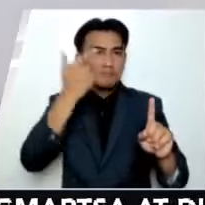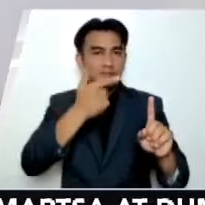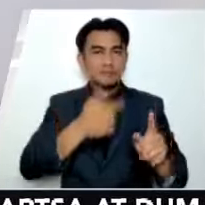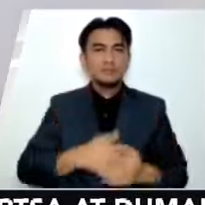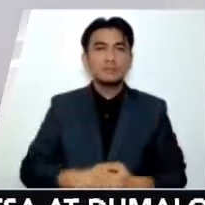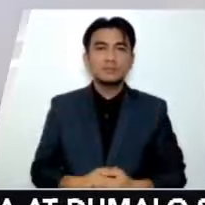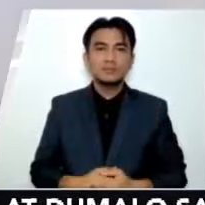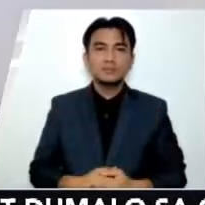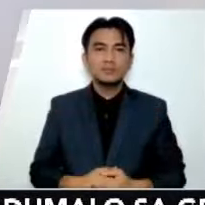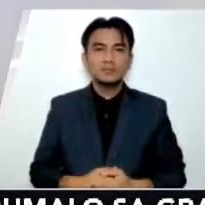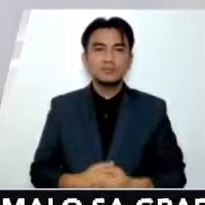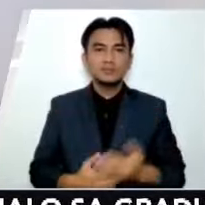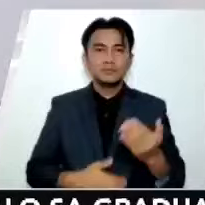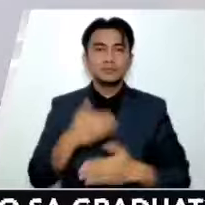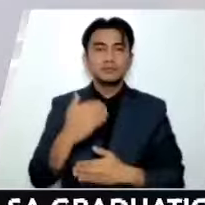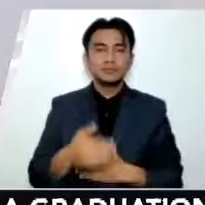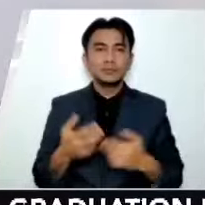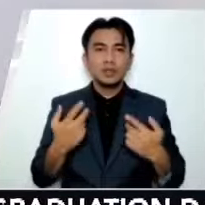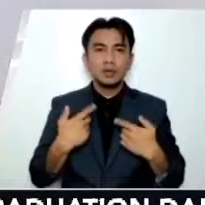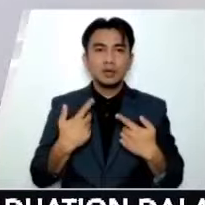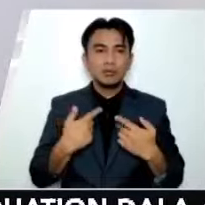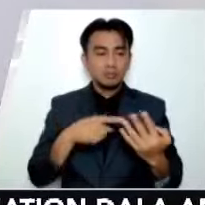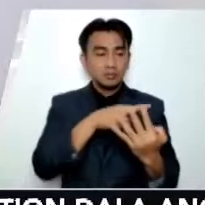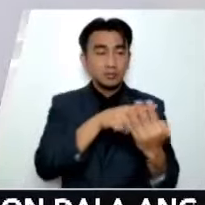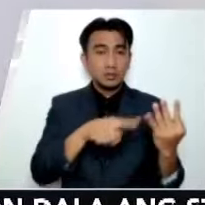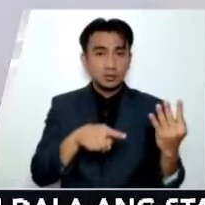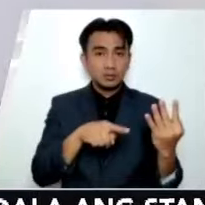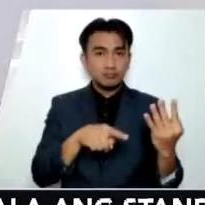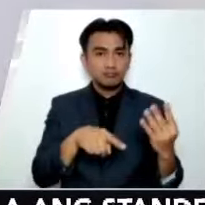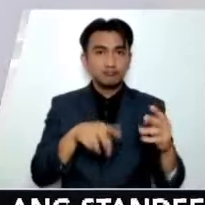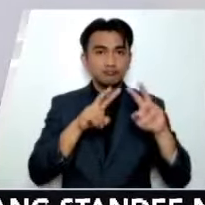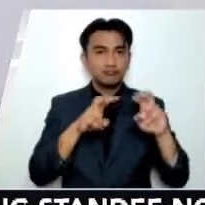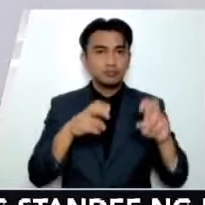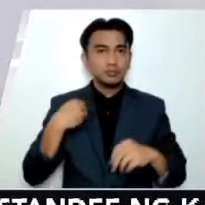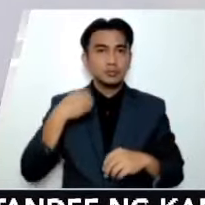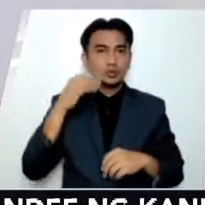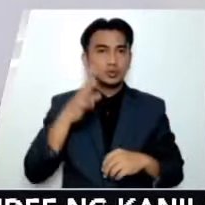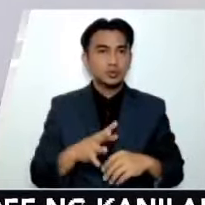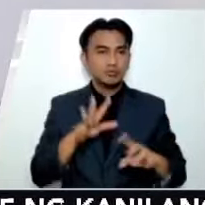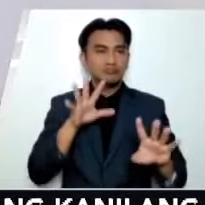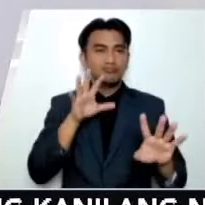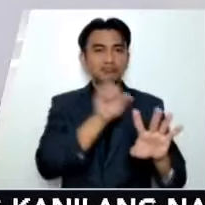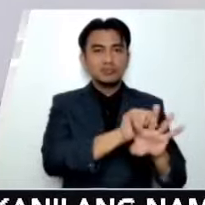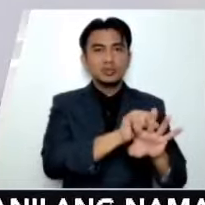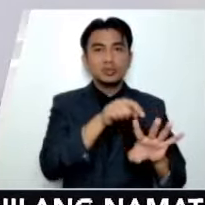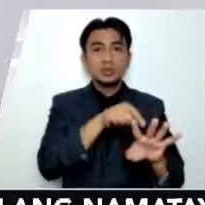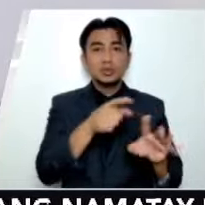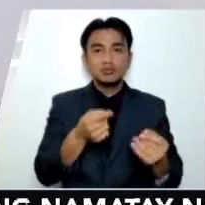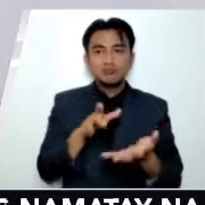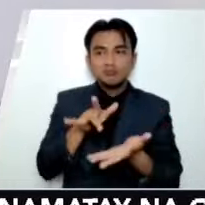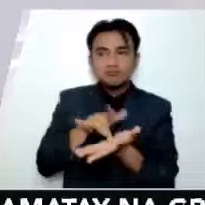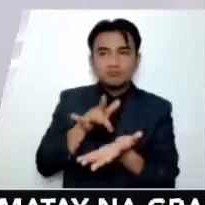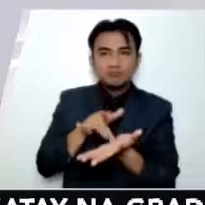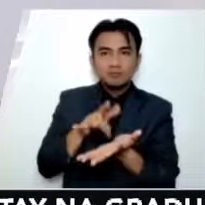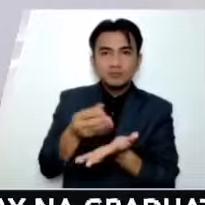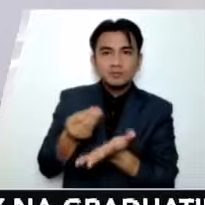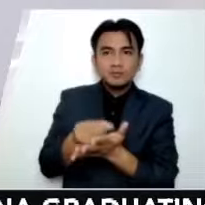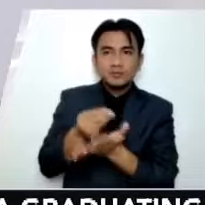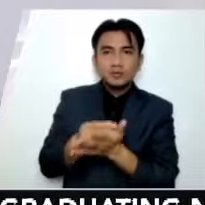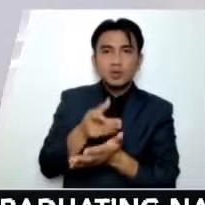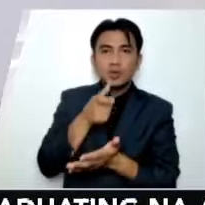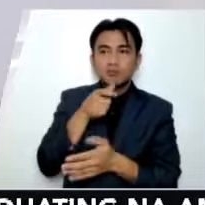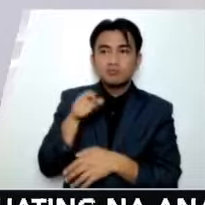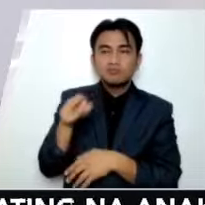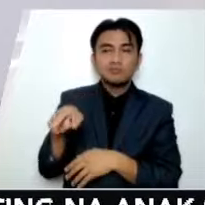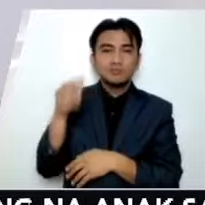Huli ang 4 na ahente ng National Intelligence Coordinating Agency na nangikil umano sa isang Koreano. Pero depensa